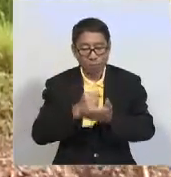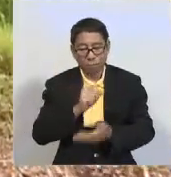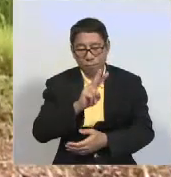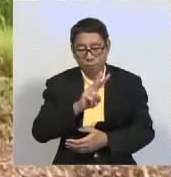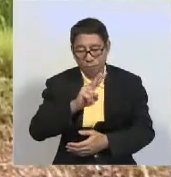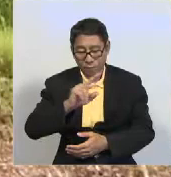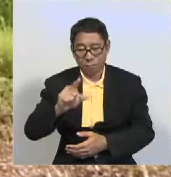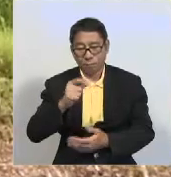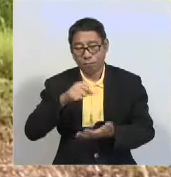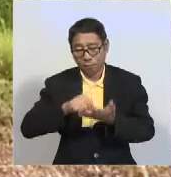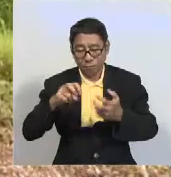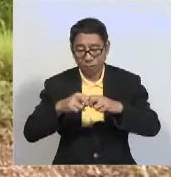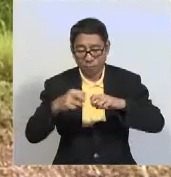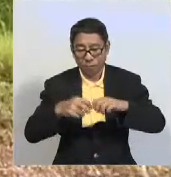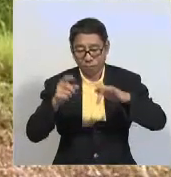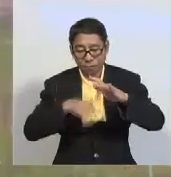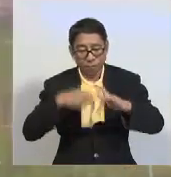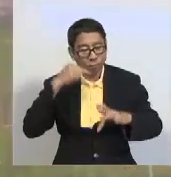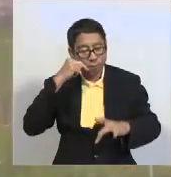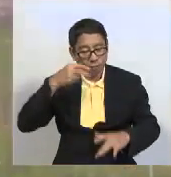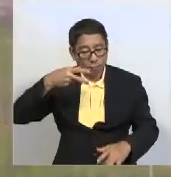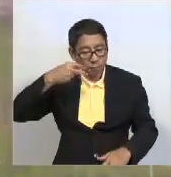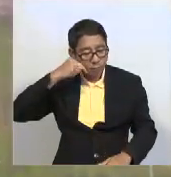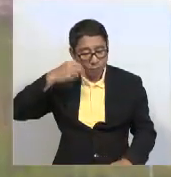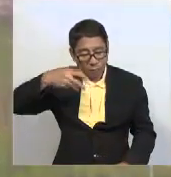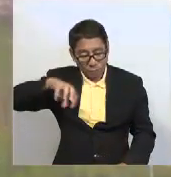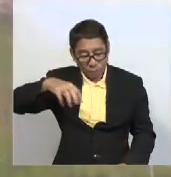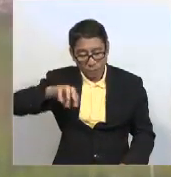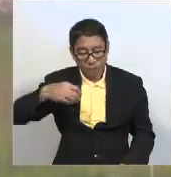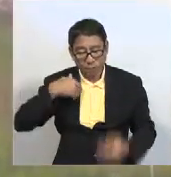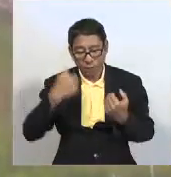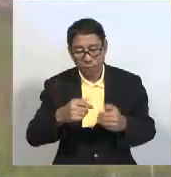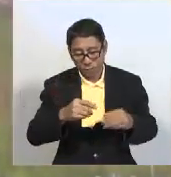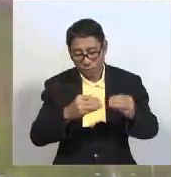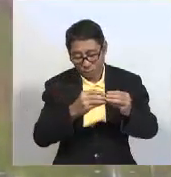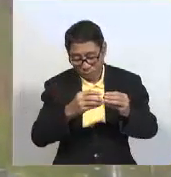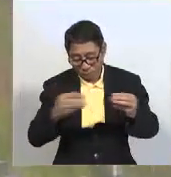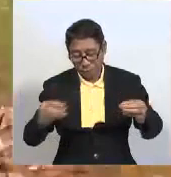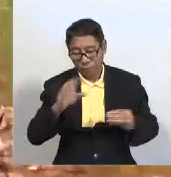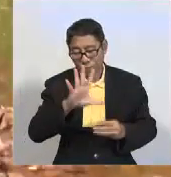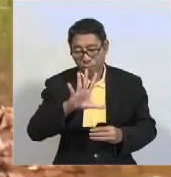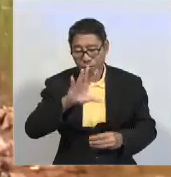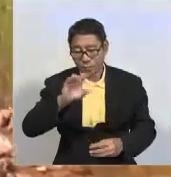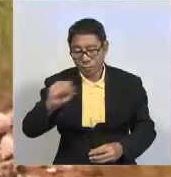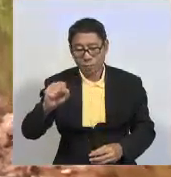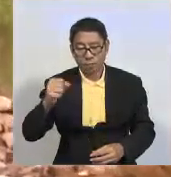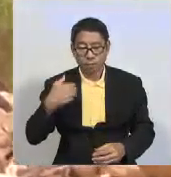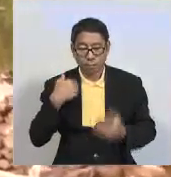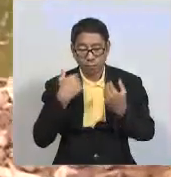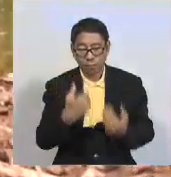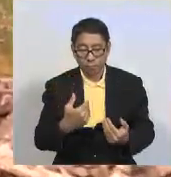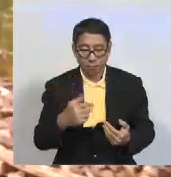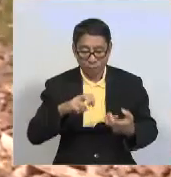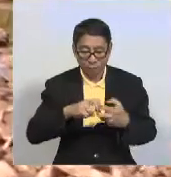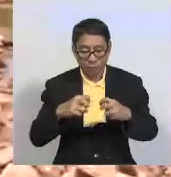าศก์เมตรเพื่อแก้ปัญหาขาดแคลนน้ำดิบผลิตน้ำประปาภูมิภาคแต่น้ำมาถึงอำเภอชุมแพเพียง500,000ลูกบาศก์เมตรเท่านั้นท